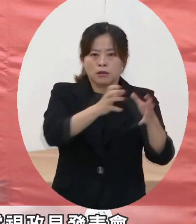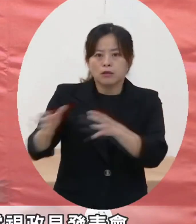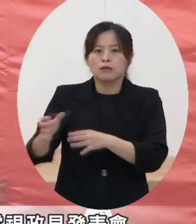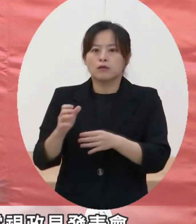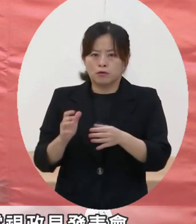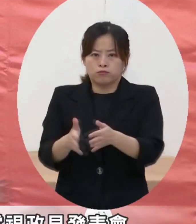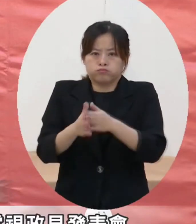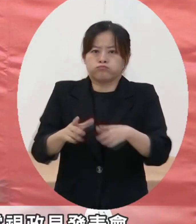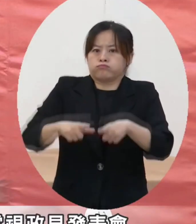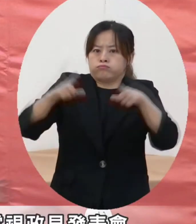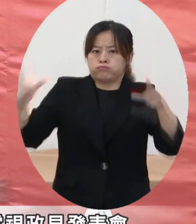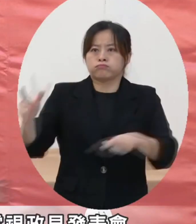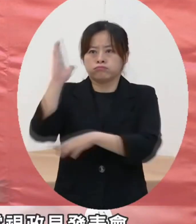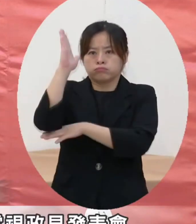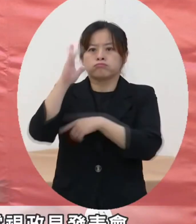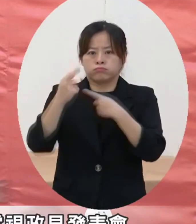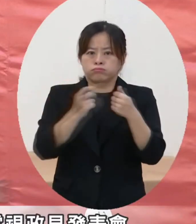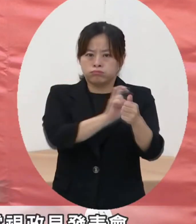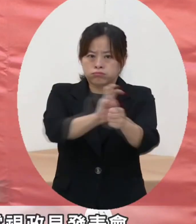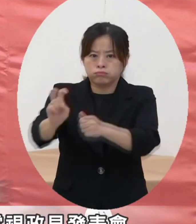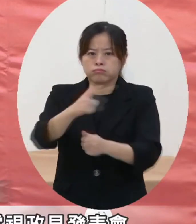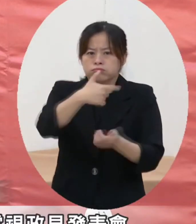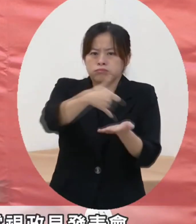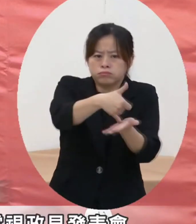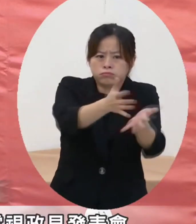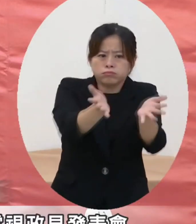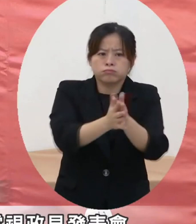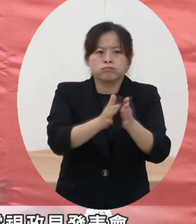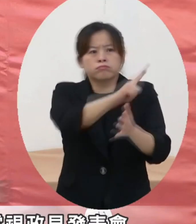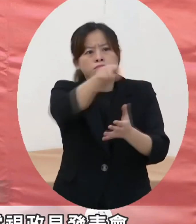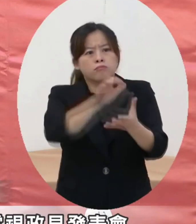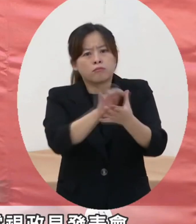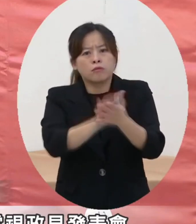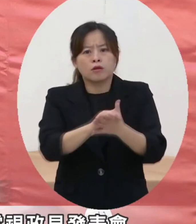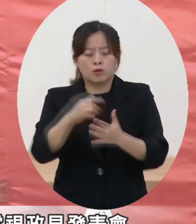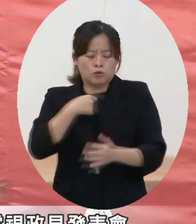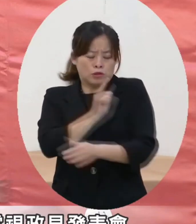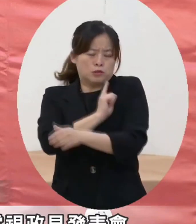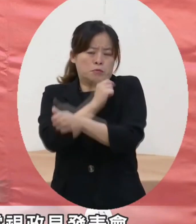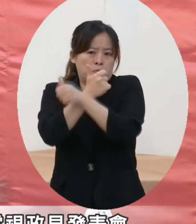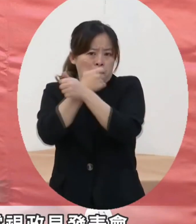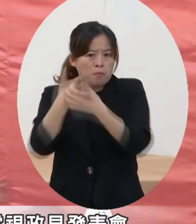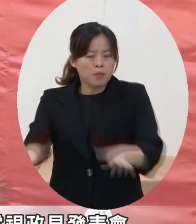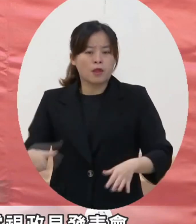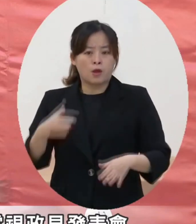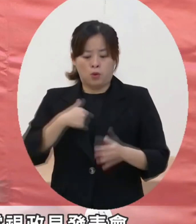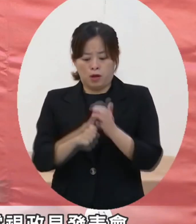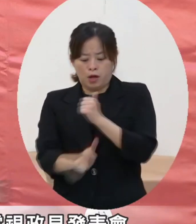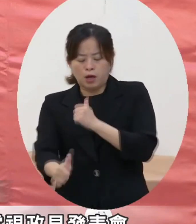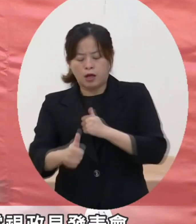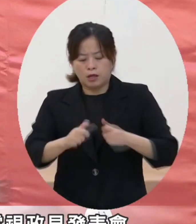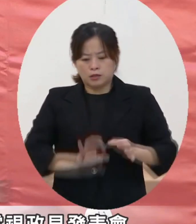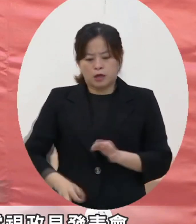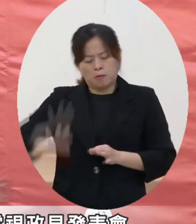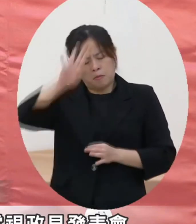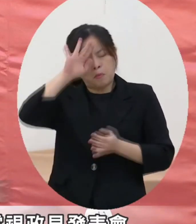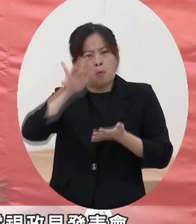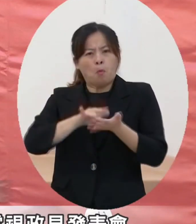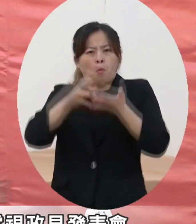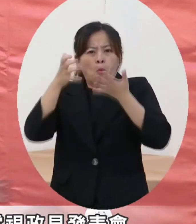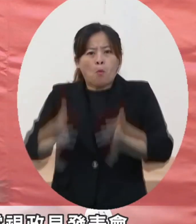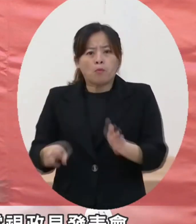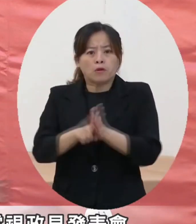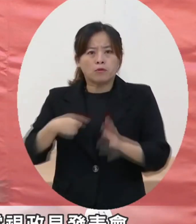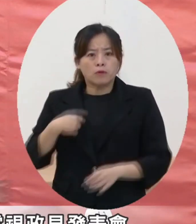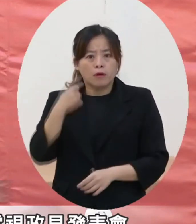局要做大，政府也要照顾到最弱势的市民。从我的生命经验里面 当我儿子肠病毒重症的时候，